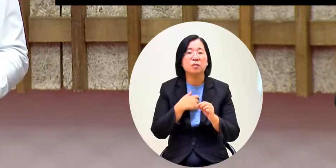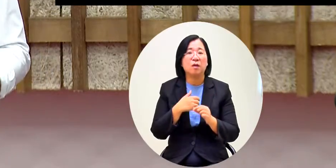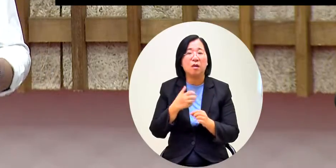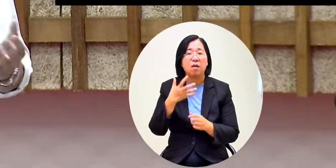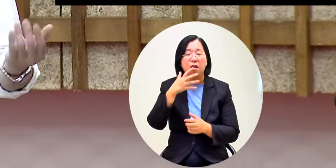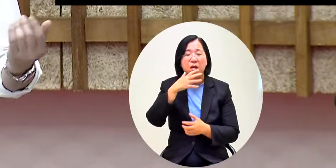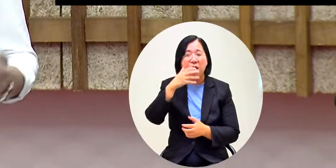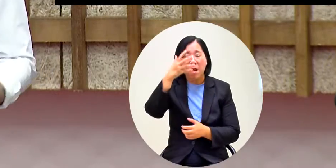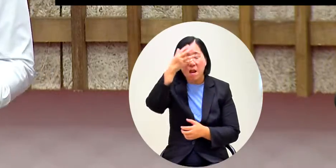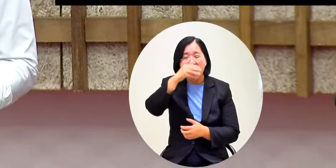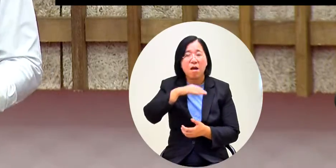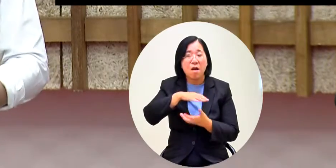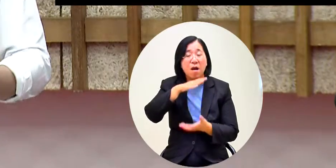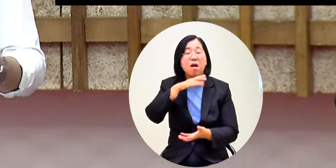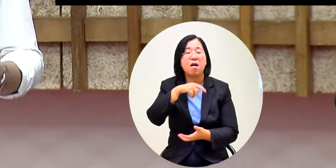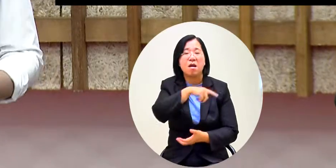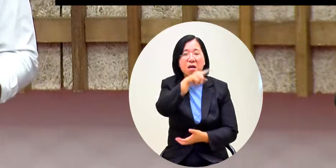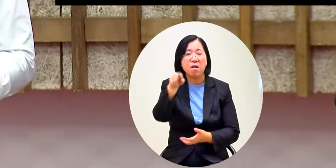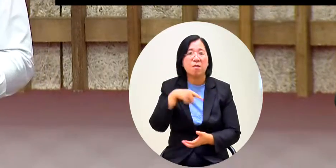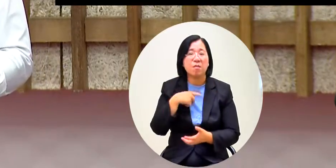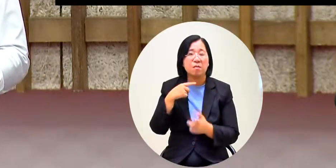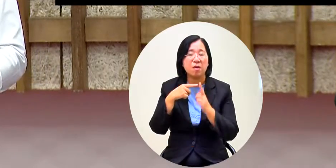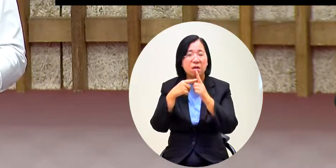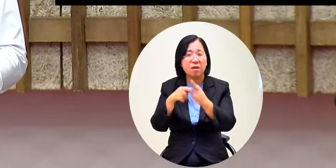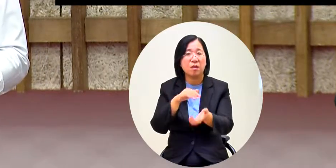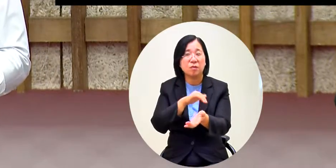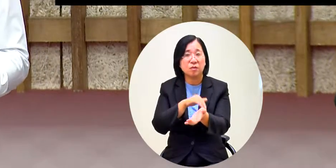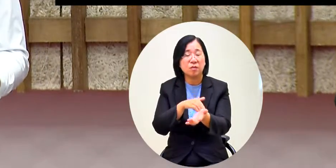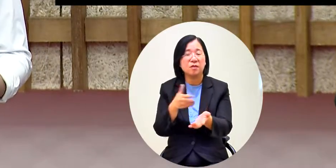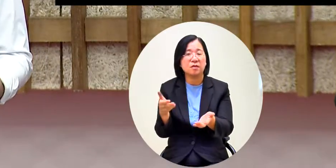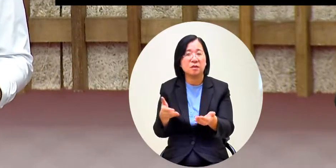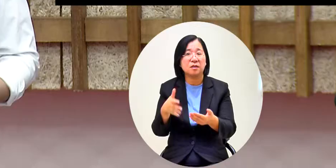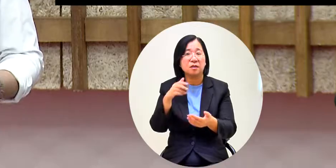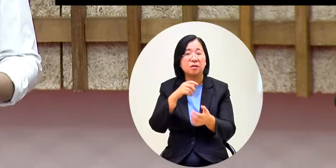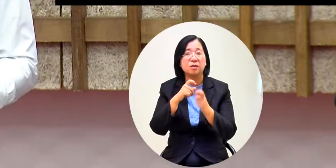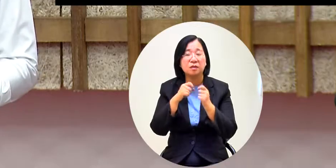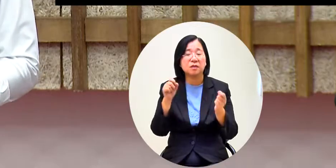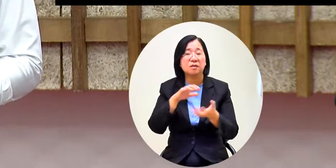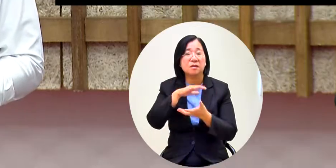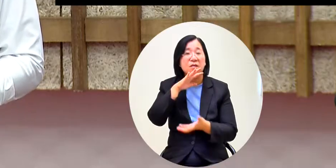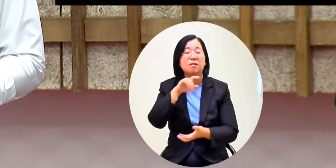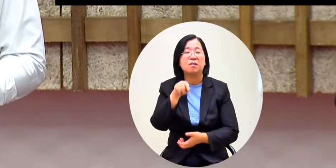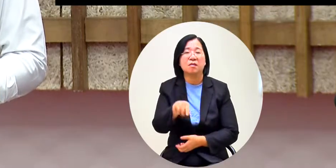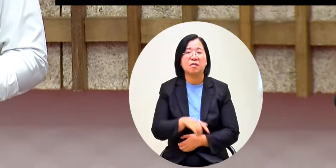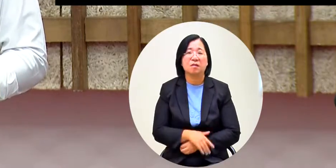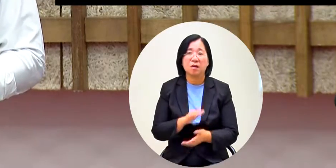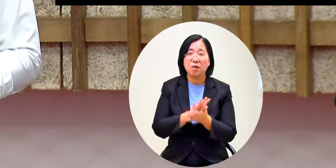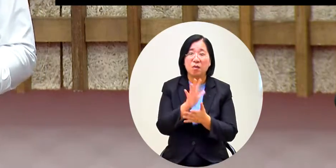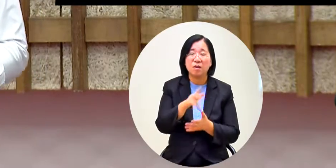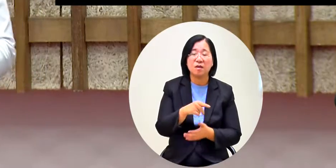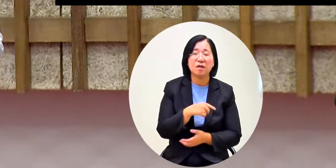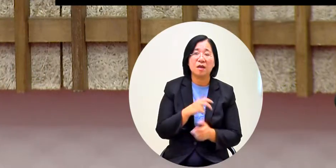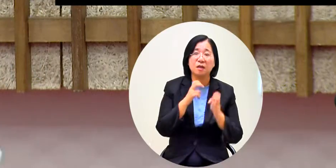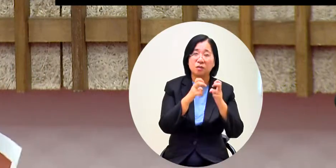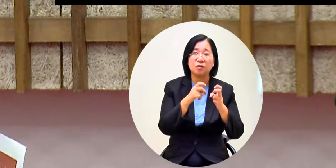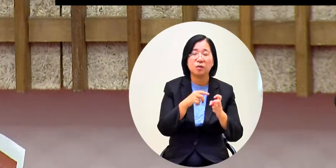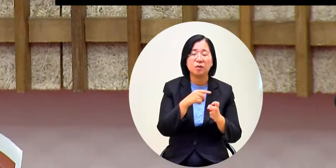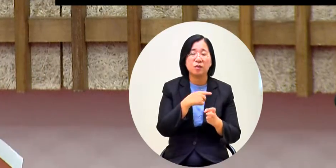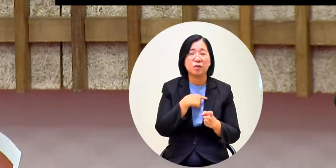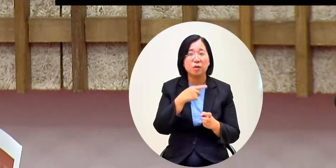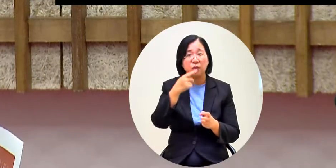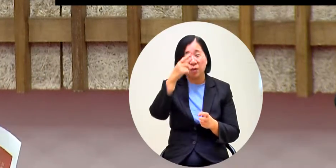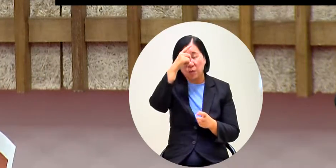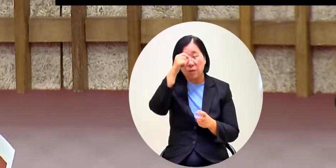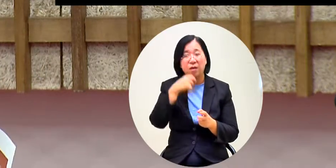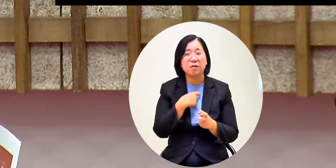庚医院，学生当然要去青年国中或去搭捷运的，还有这个可能性。未来捷运黄线建制之后，更是需要有一些